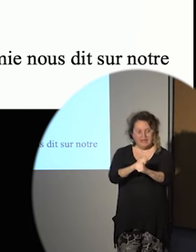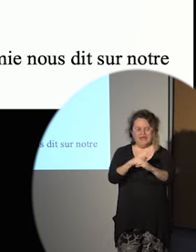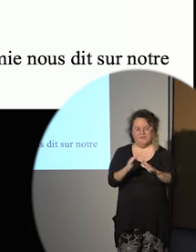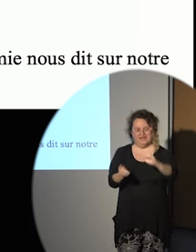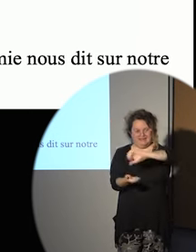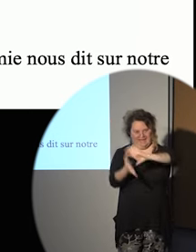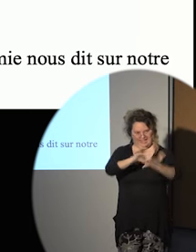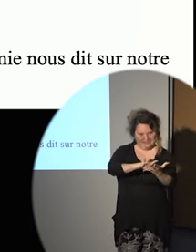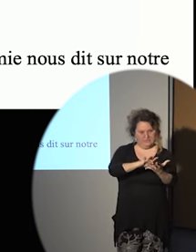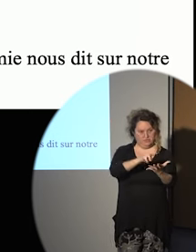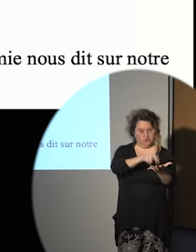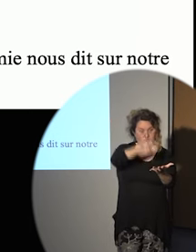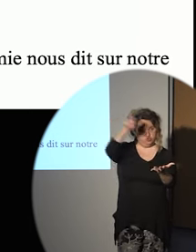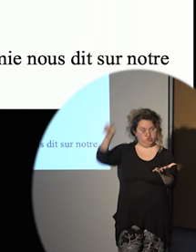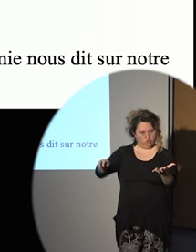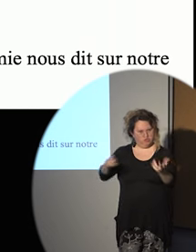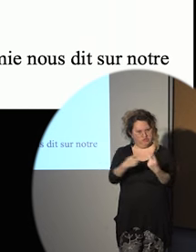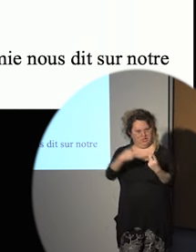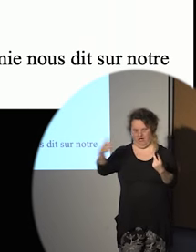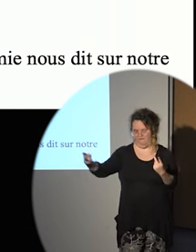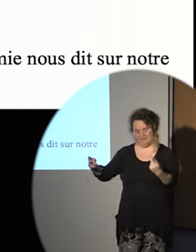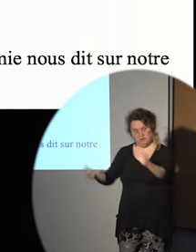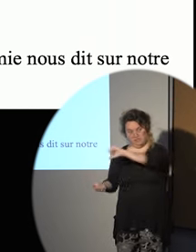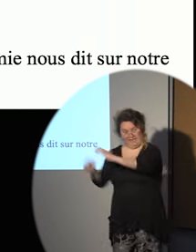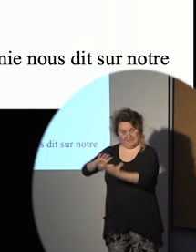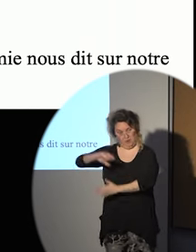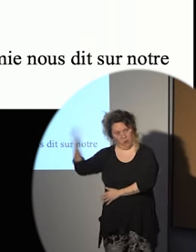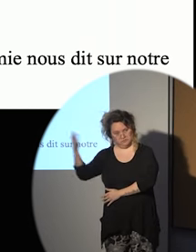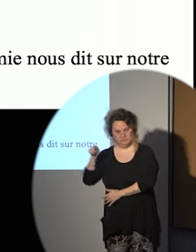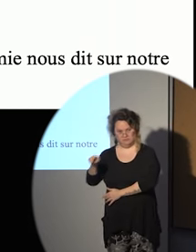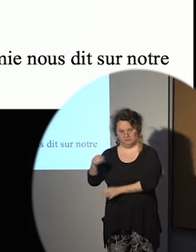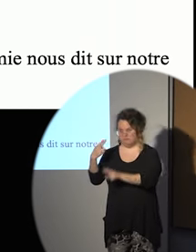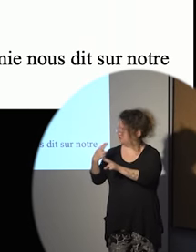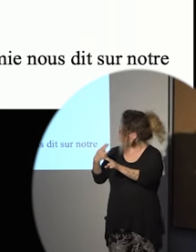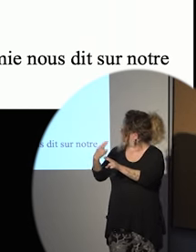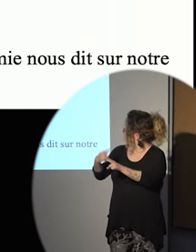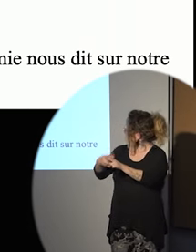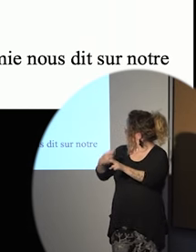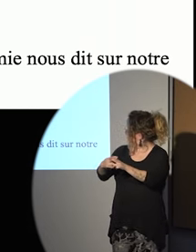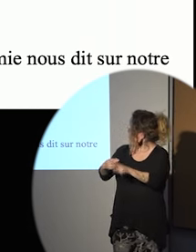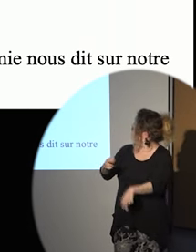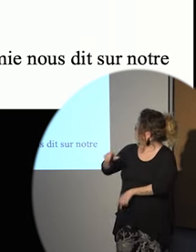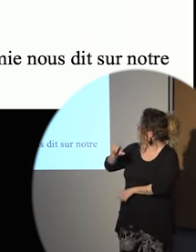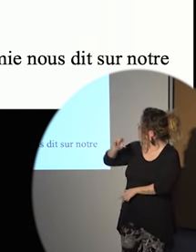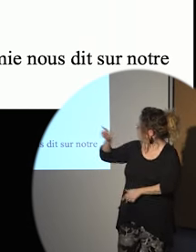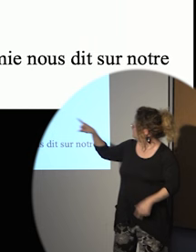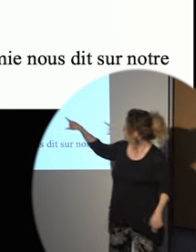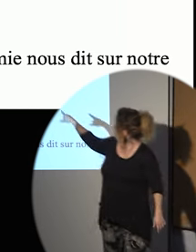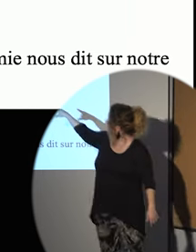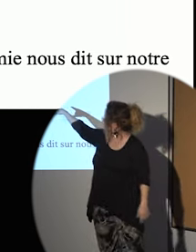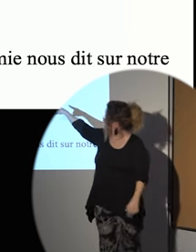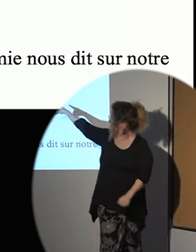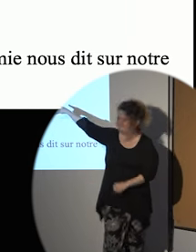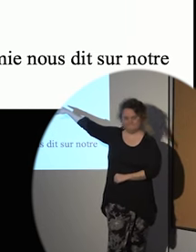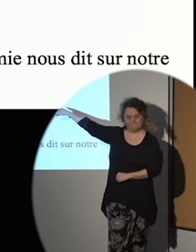peu un joyau de l'hémisphère nord, pour les astronomes amateurs qui connaissent bien. Jusqu'à aller